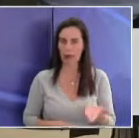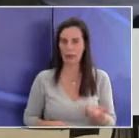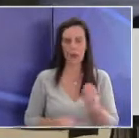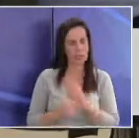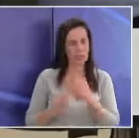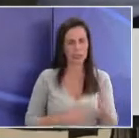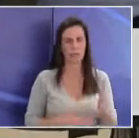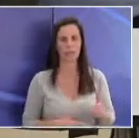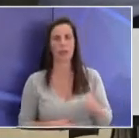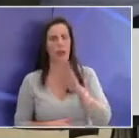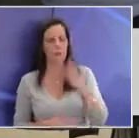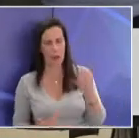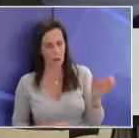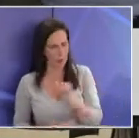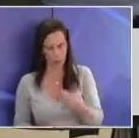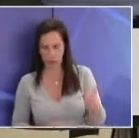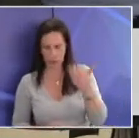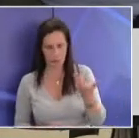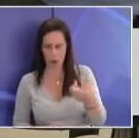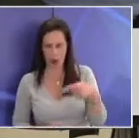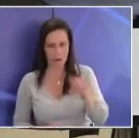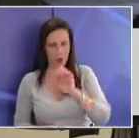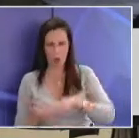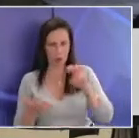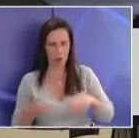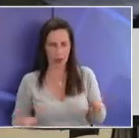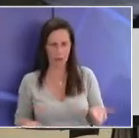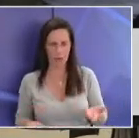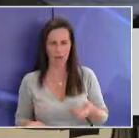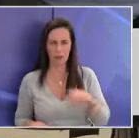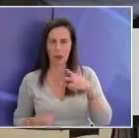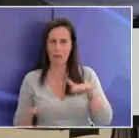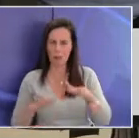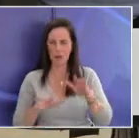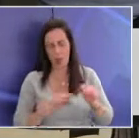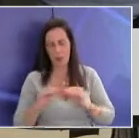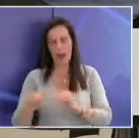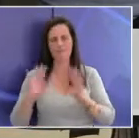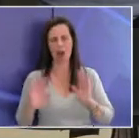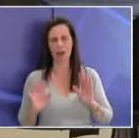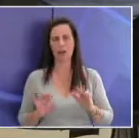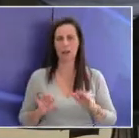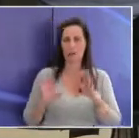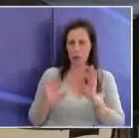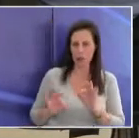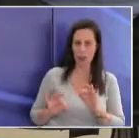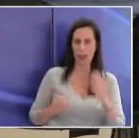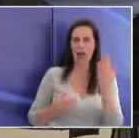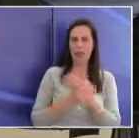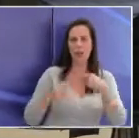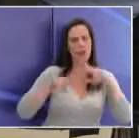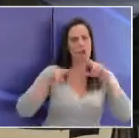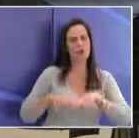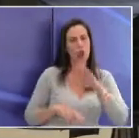קצת סדר בסיטואציה. אין לו מה למנות שרים, כי אף אחד לא יתפטר. אוקיי. זה יהיה ממשלת מעבר. לא, בדיוק, תיק חוץ וזה